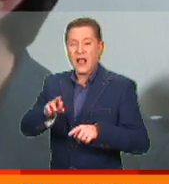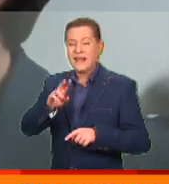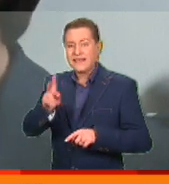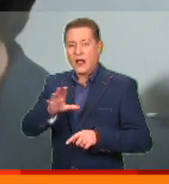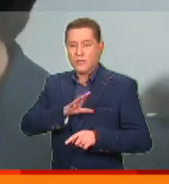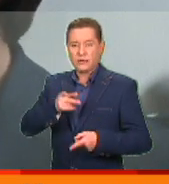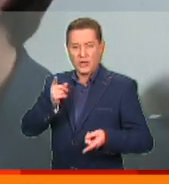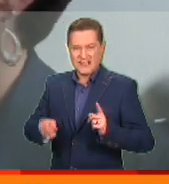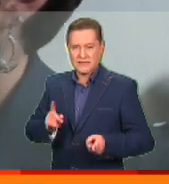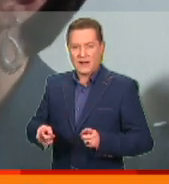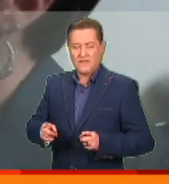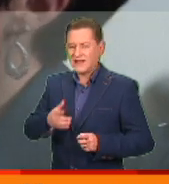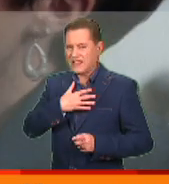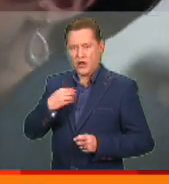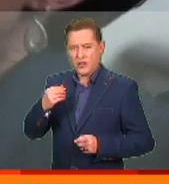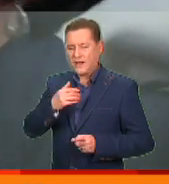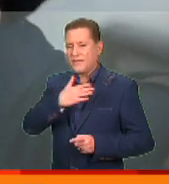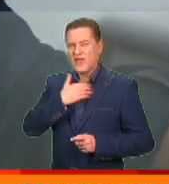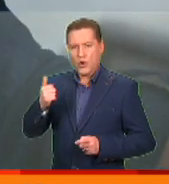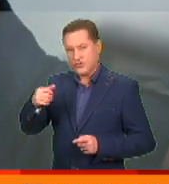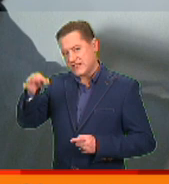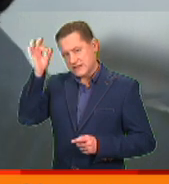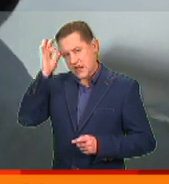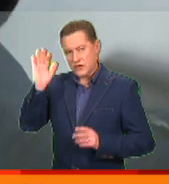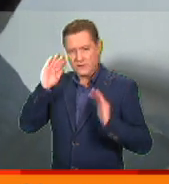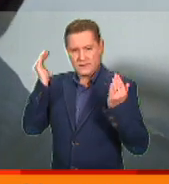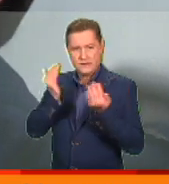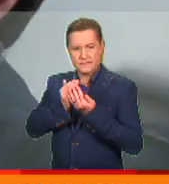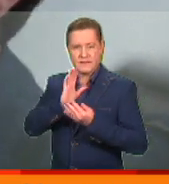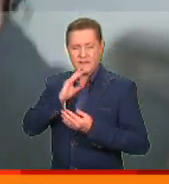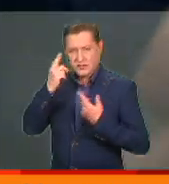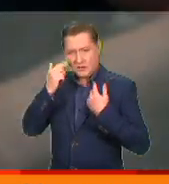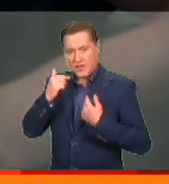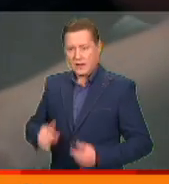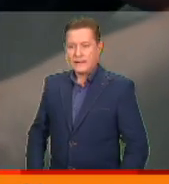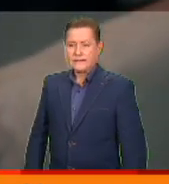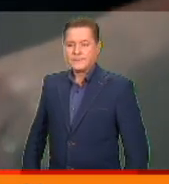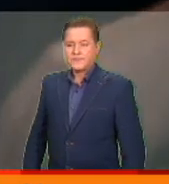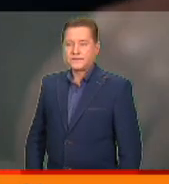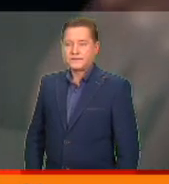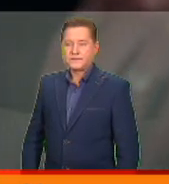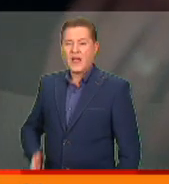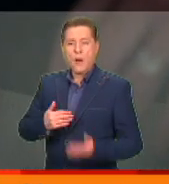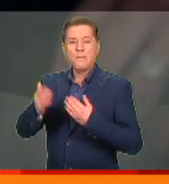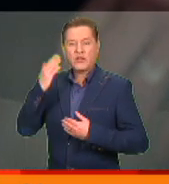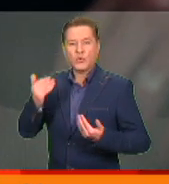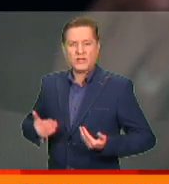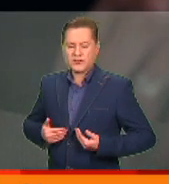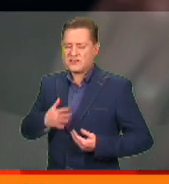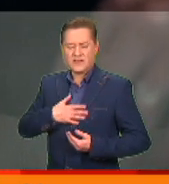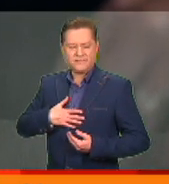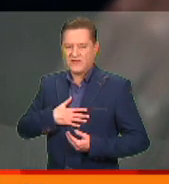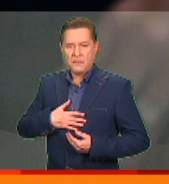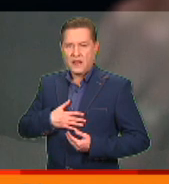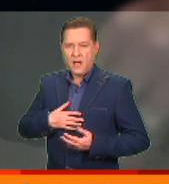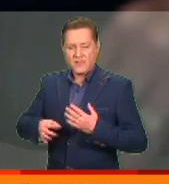насправді. It's okay. Come on. It's okay. Не плач. It's not exactly positive. Це не зовсім приємні